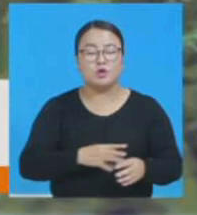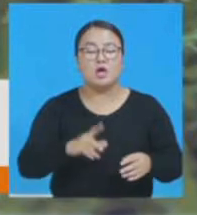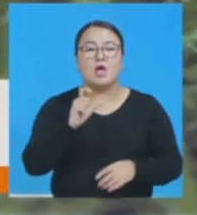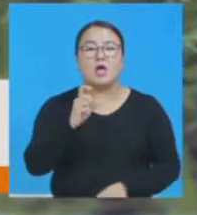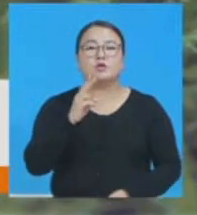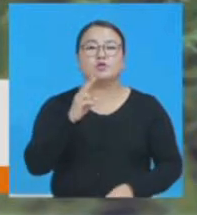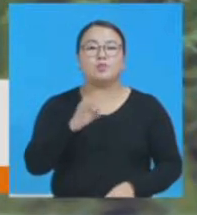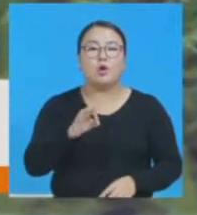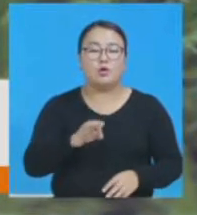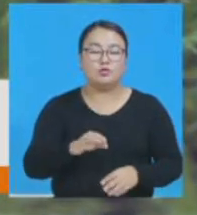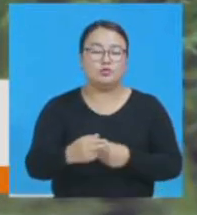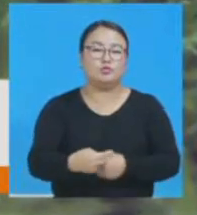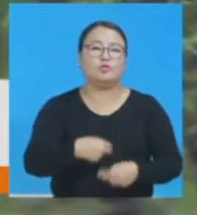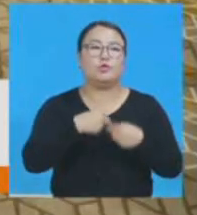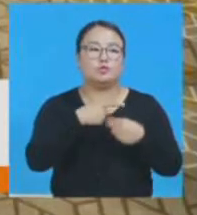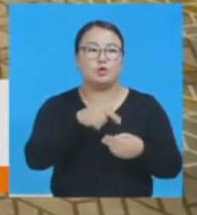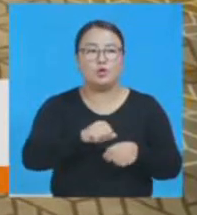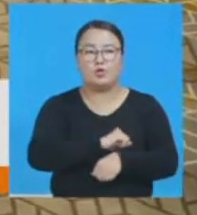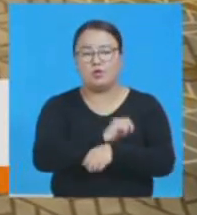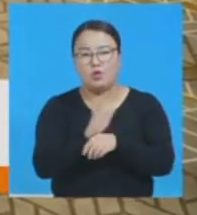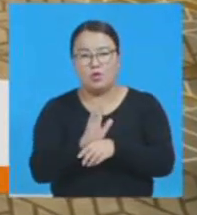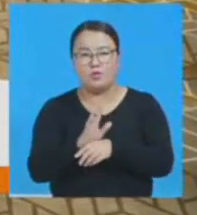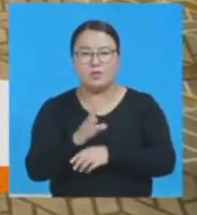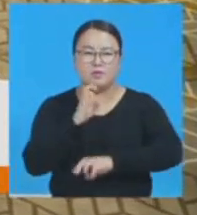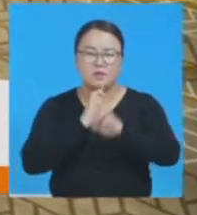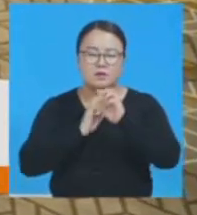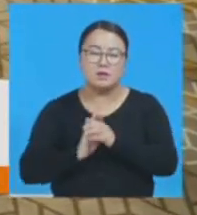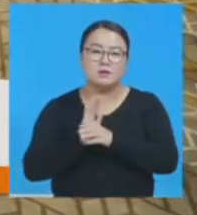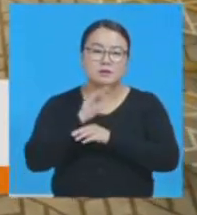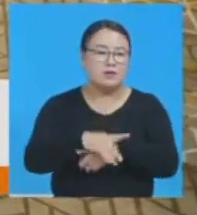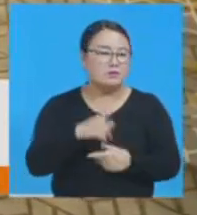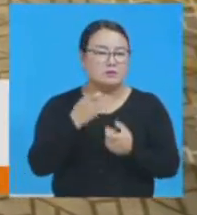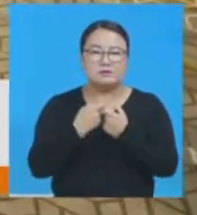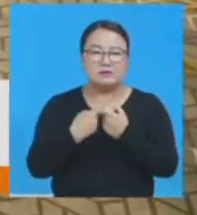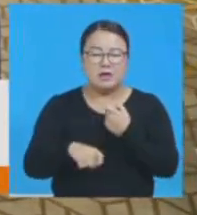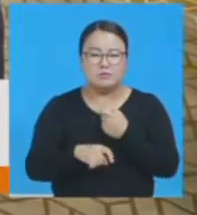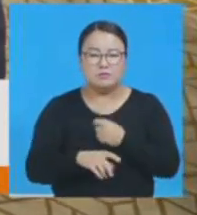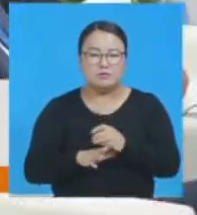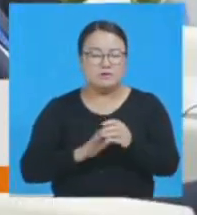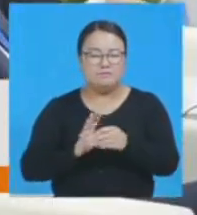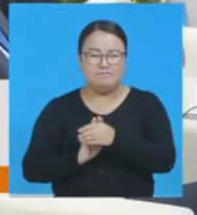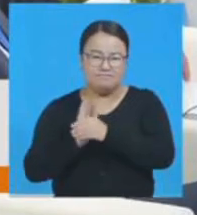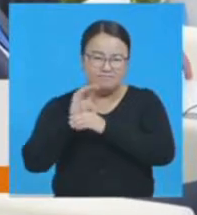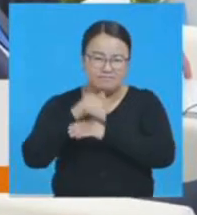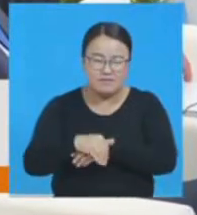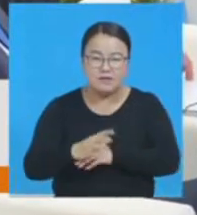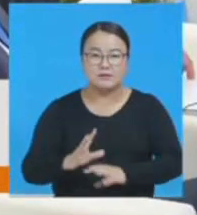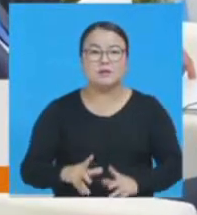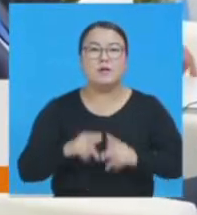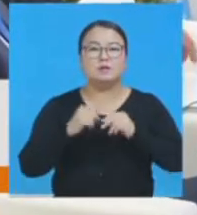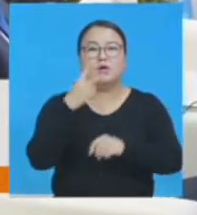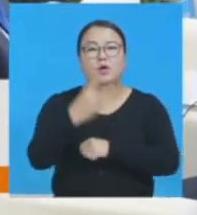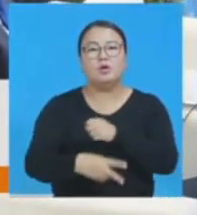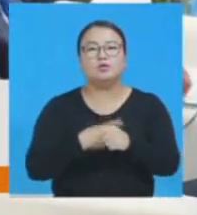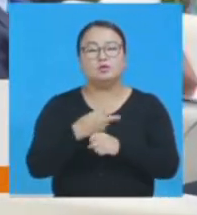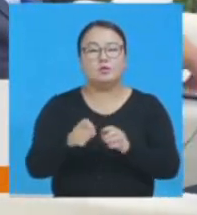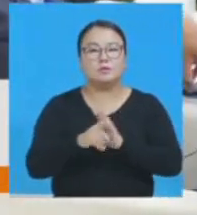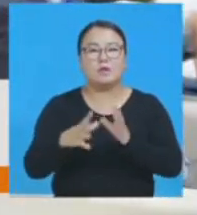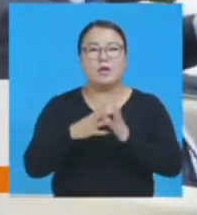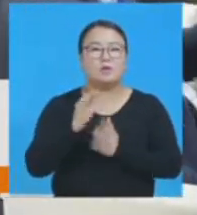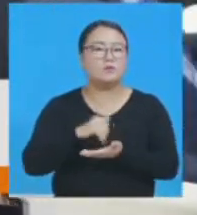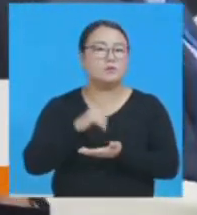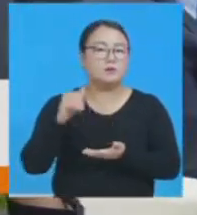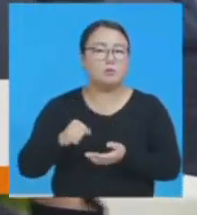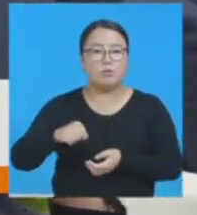Монголын худалдааны хэмжээ цар тахлын хүндрэлийг даван туулж тааламжгүй байдлыг сөрөн өсөлттэй болж 2 жил дараалан 10 тэрбум